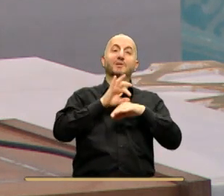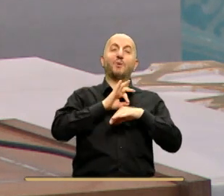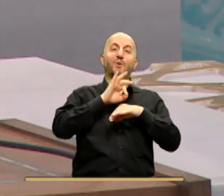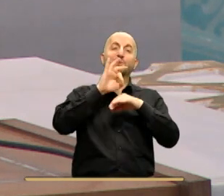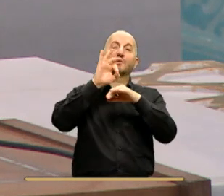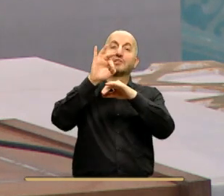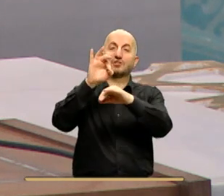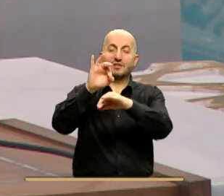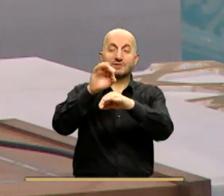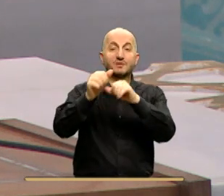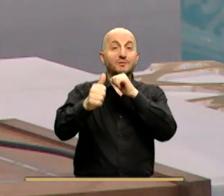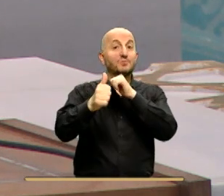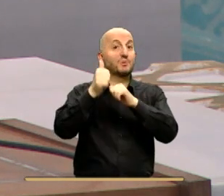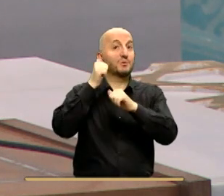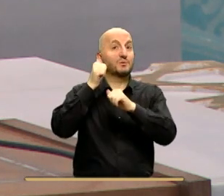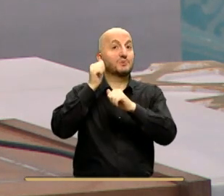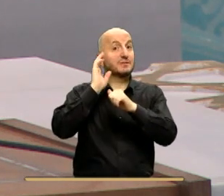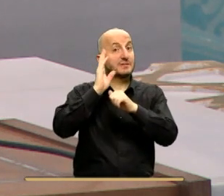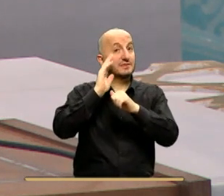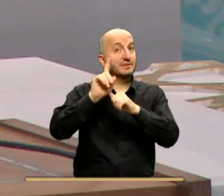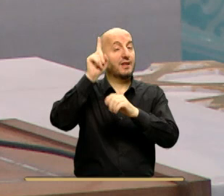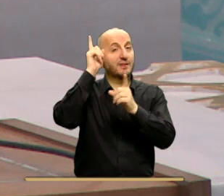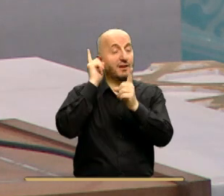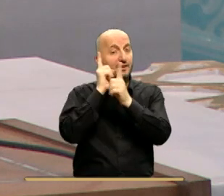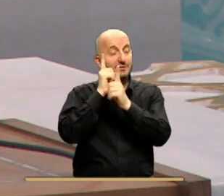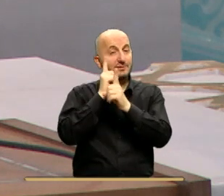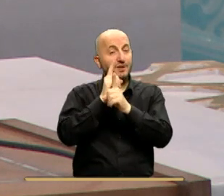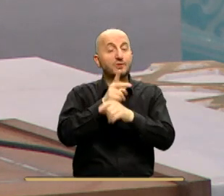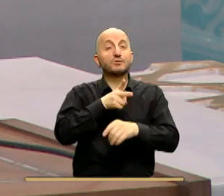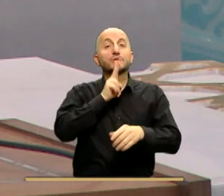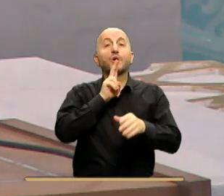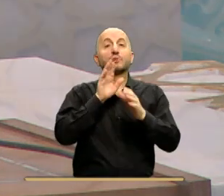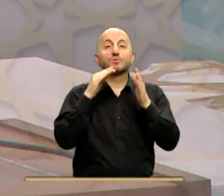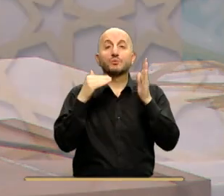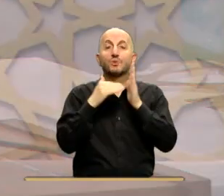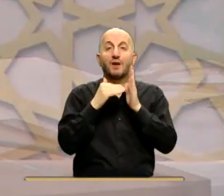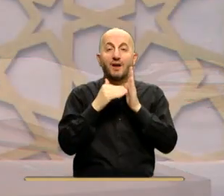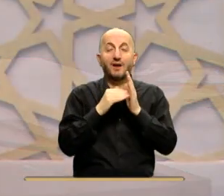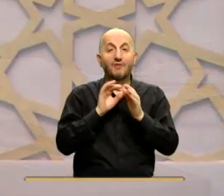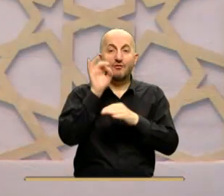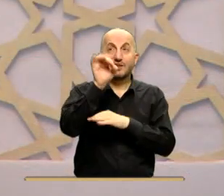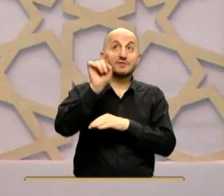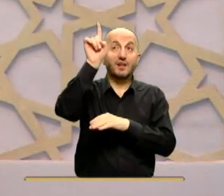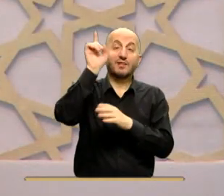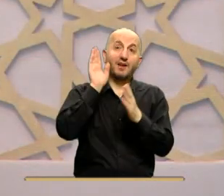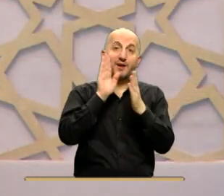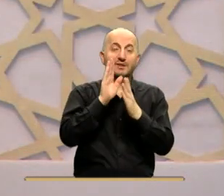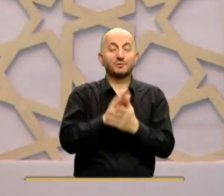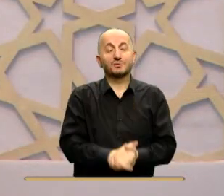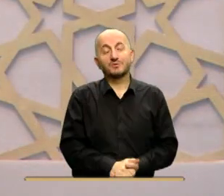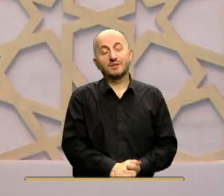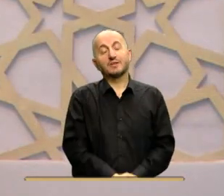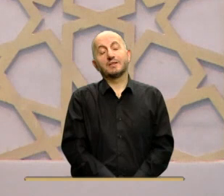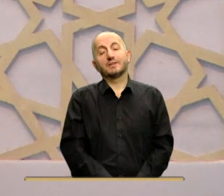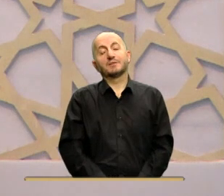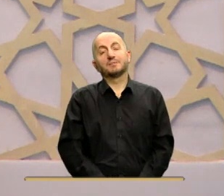götürüleceksiniz. Dönüş onadır. Son durak, varış onadır. Başka ayetlerde de bunlar